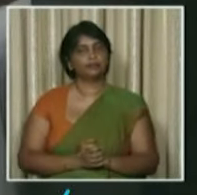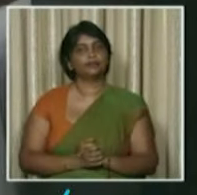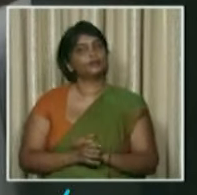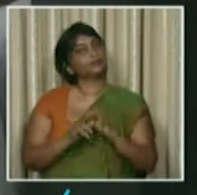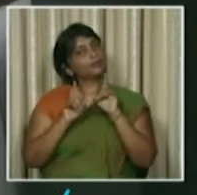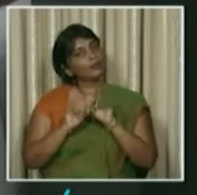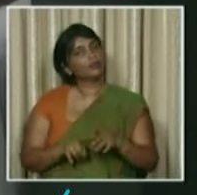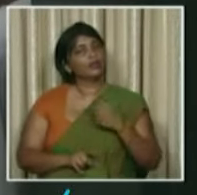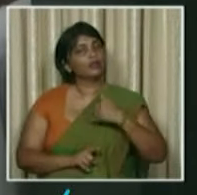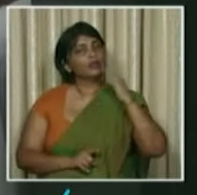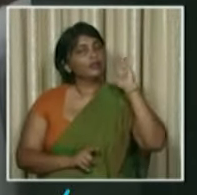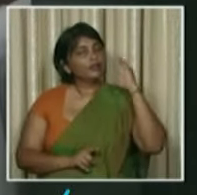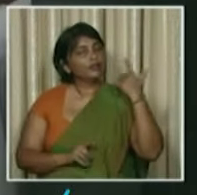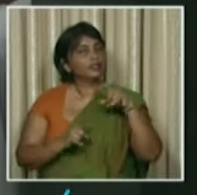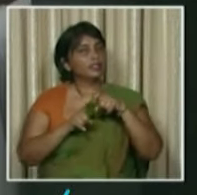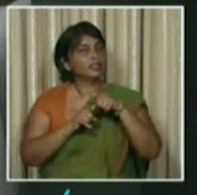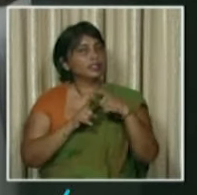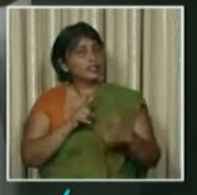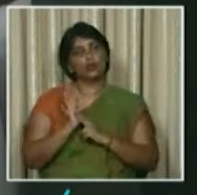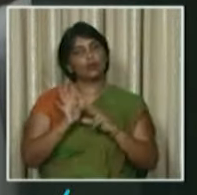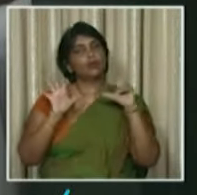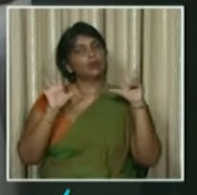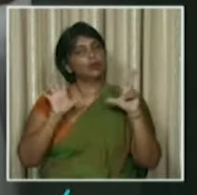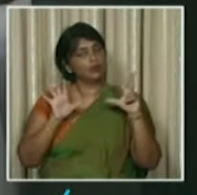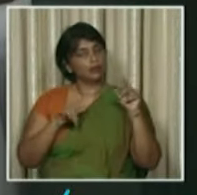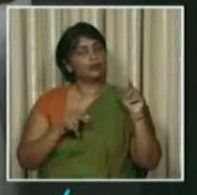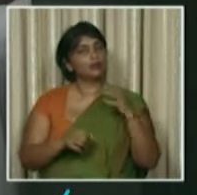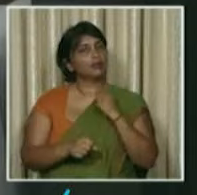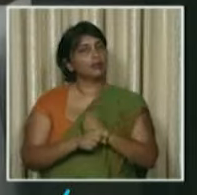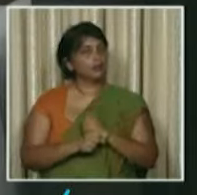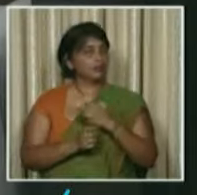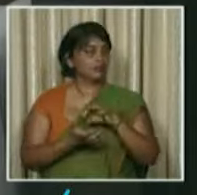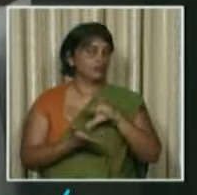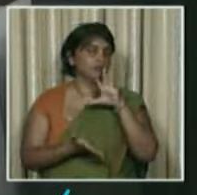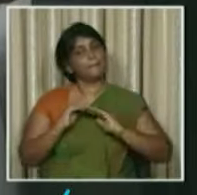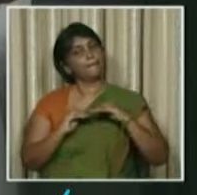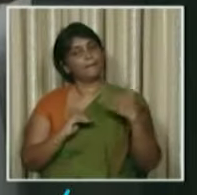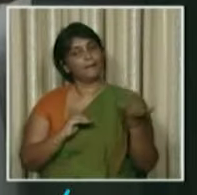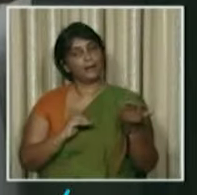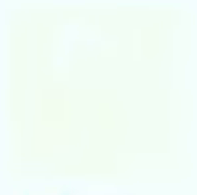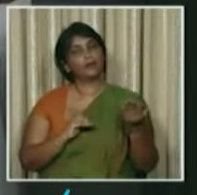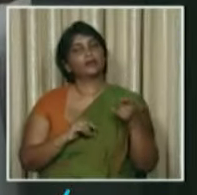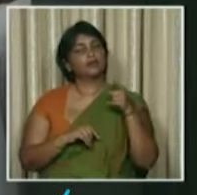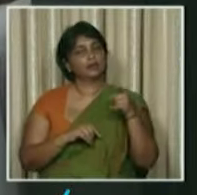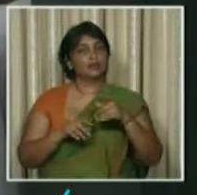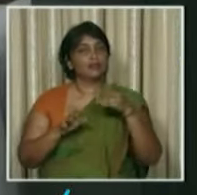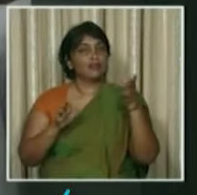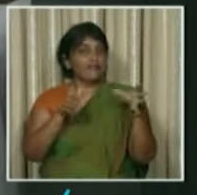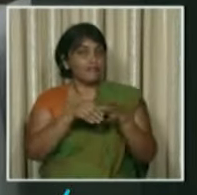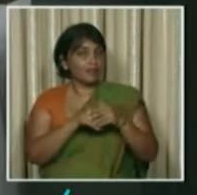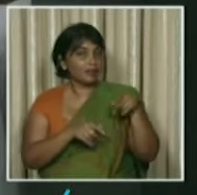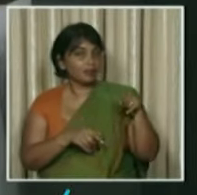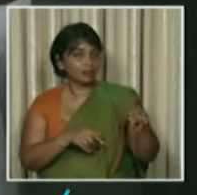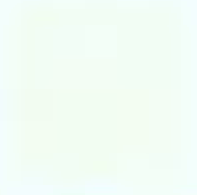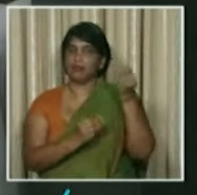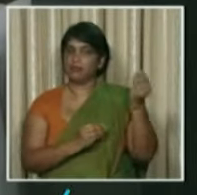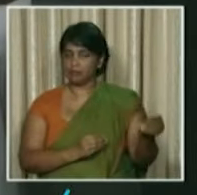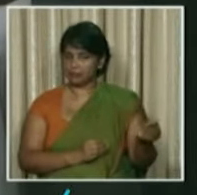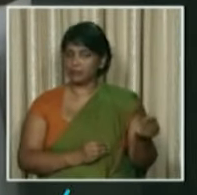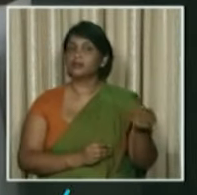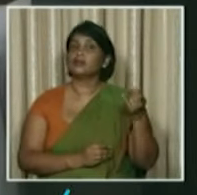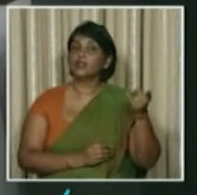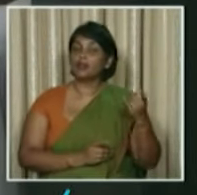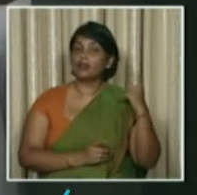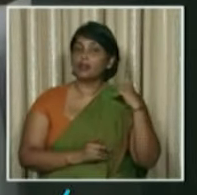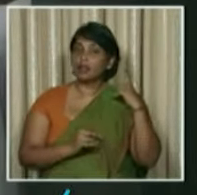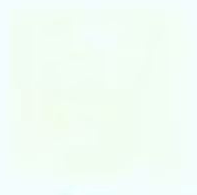වගේම විශේෂයෙන්ම ආබාධිත රණවිරුවන් වෙනුවෙන් රජය තීන්දුවක් අරගෙන තිබෙනවා. ඒ කාලාත්‍රයට ඒ සහන ලැබෙන්නේ ඒ